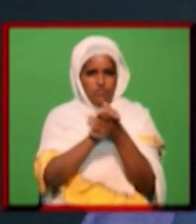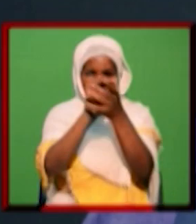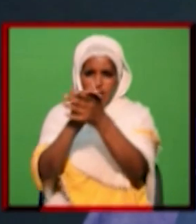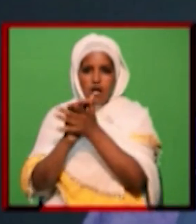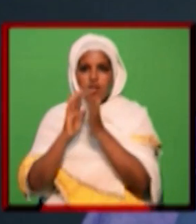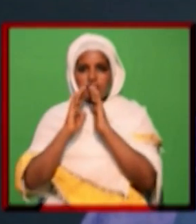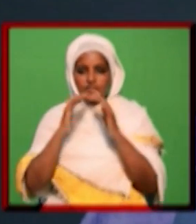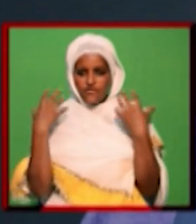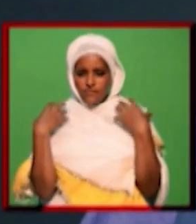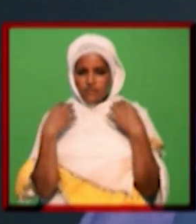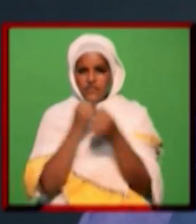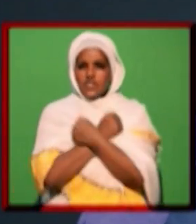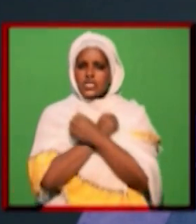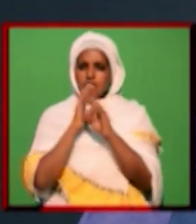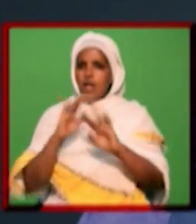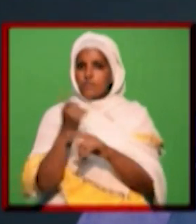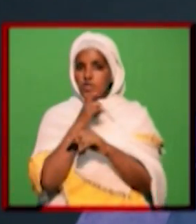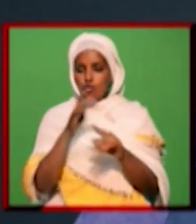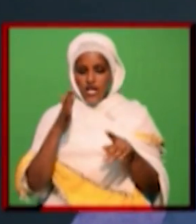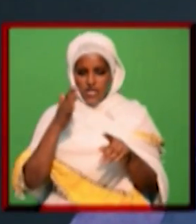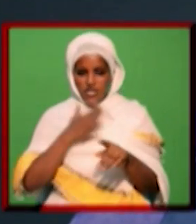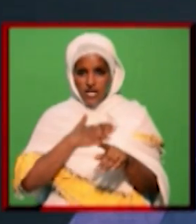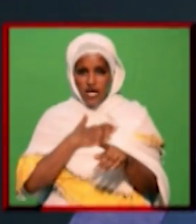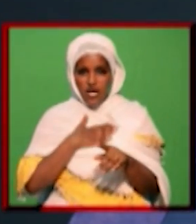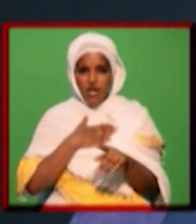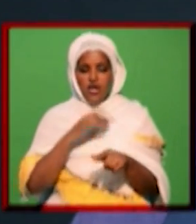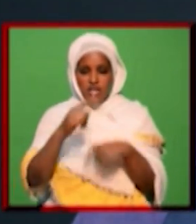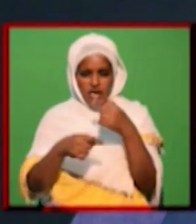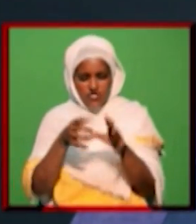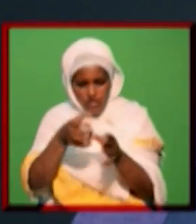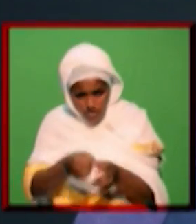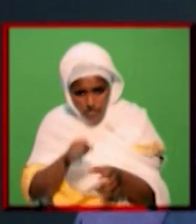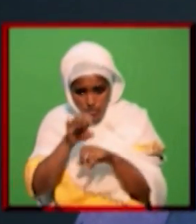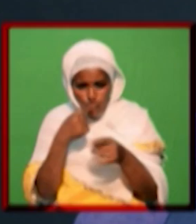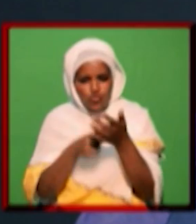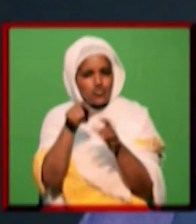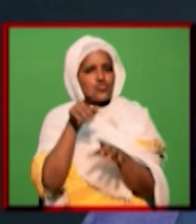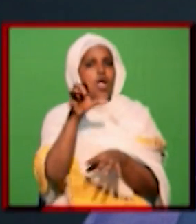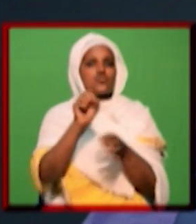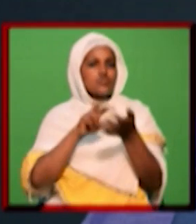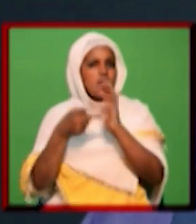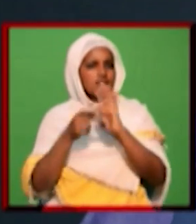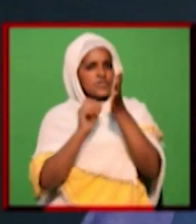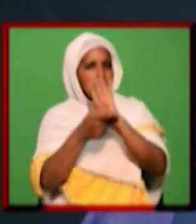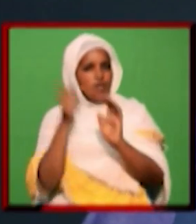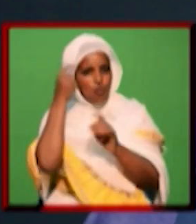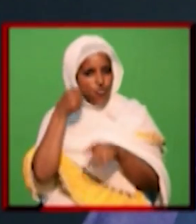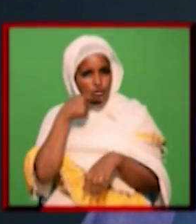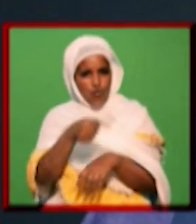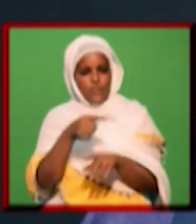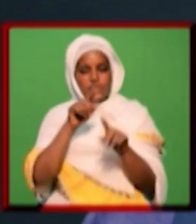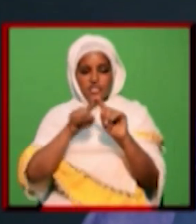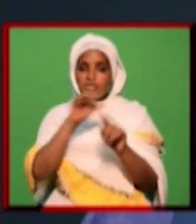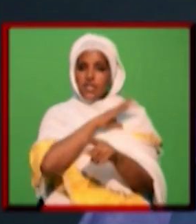የፍቅር ሰላምታ ሳይሆን ምልክት ሲሰጣቸው እኔ የምሳለመውን እጅ የምነሳውን እሱን ያዙት እሱ ነው ብሎ ምልክት